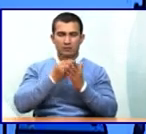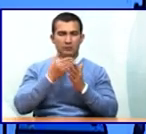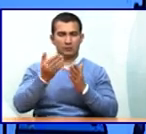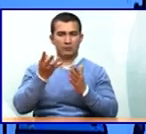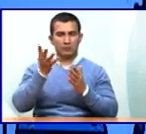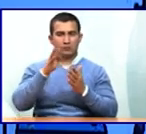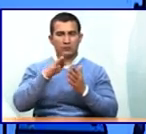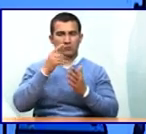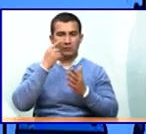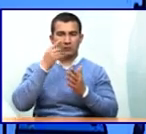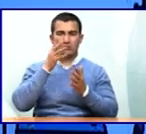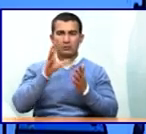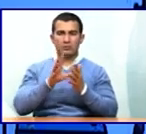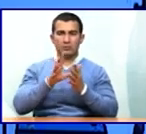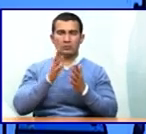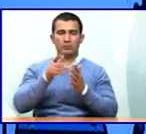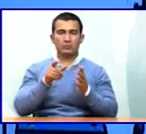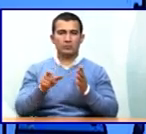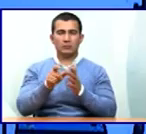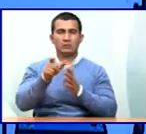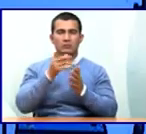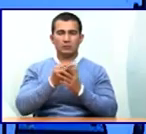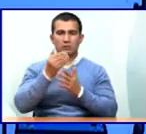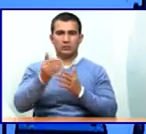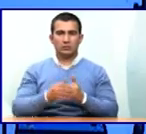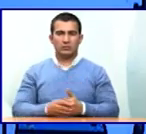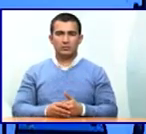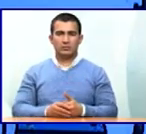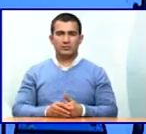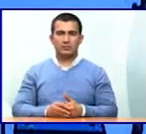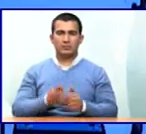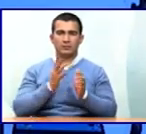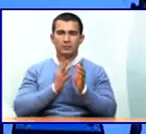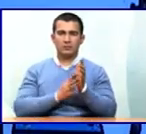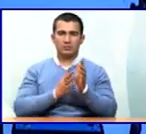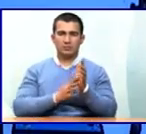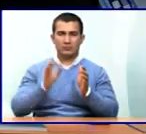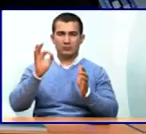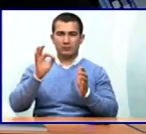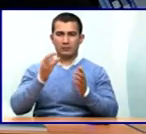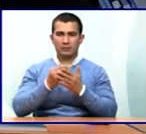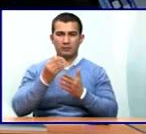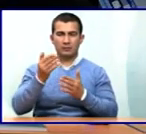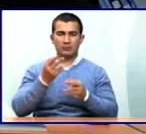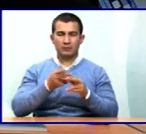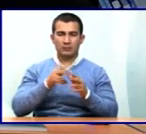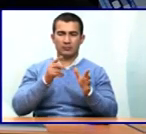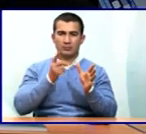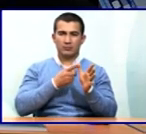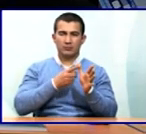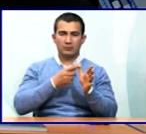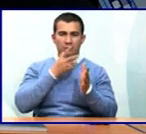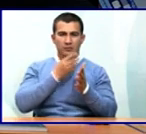4ta barmog'imiz elektr tokining yo'nalishini va 90 gradusga kerilgan bosh barmog'imiz